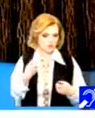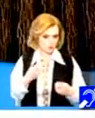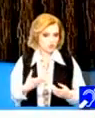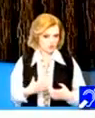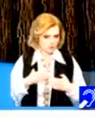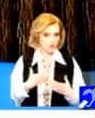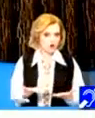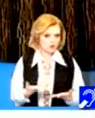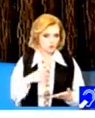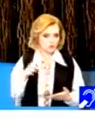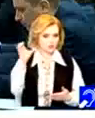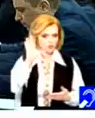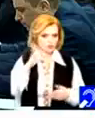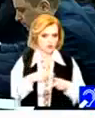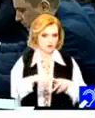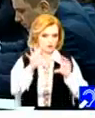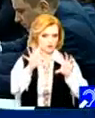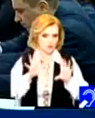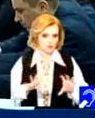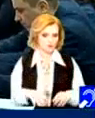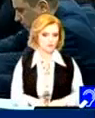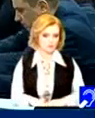respecte această prevedere.